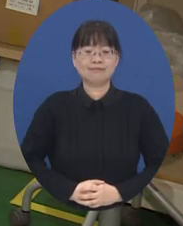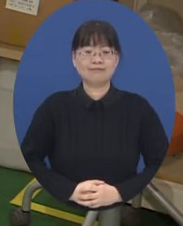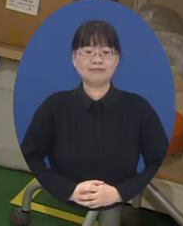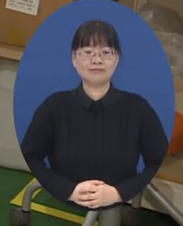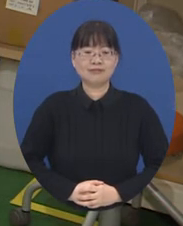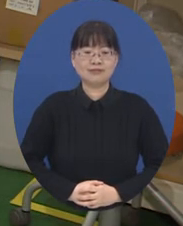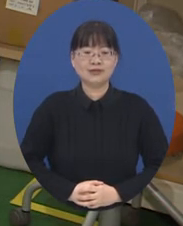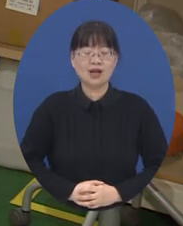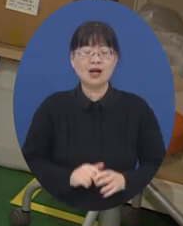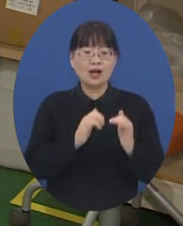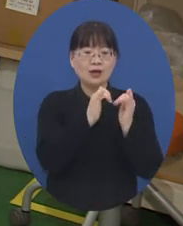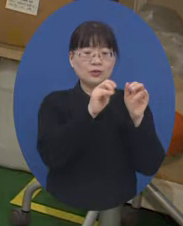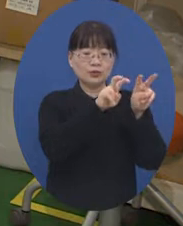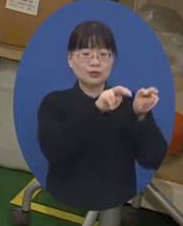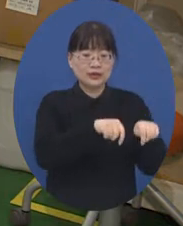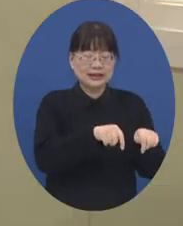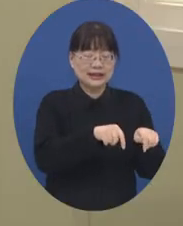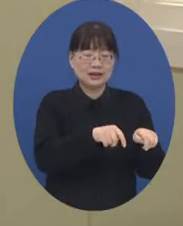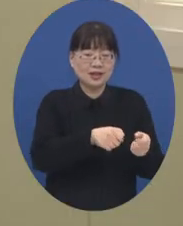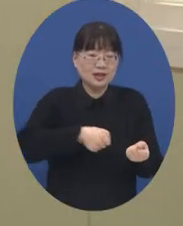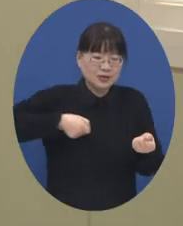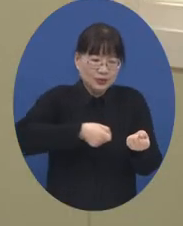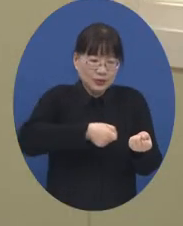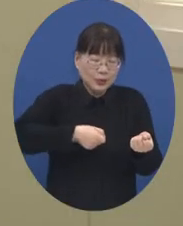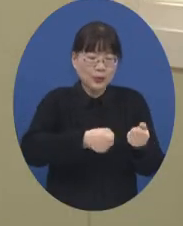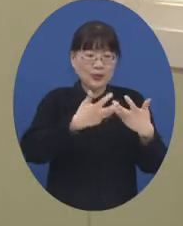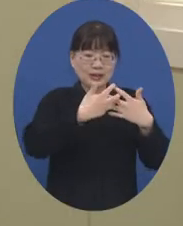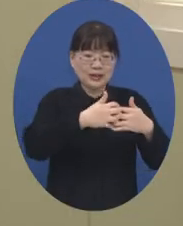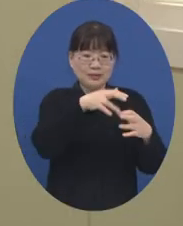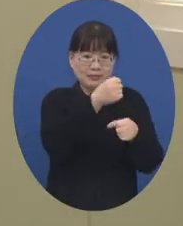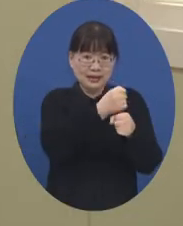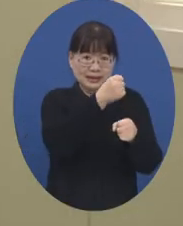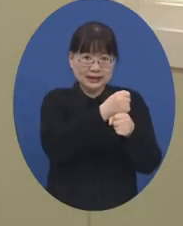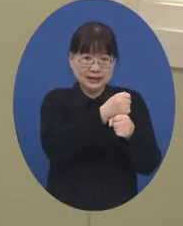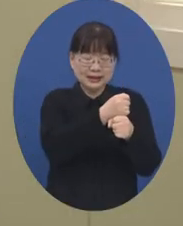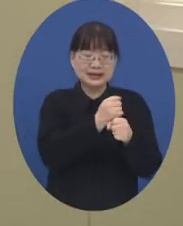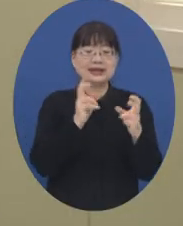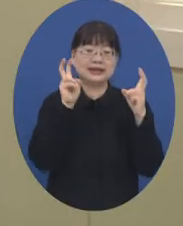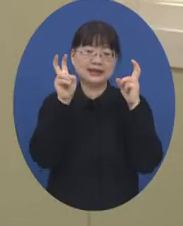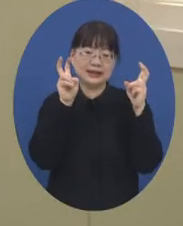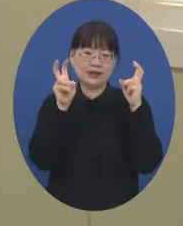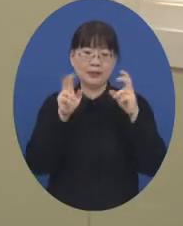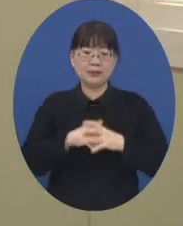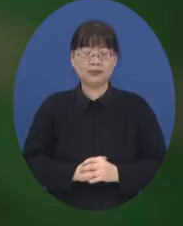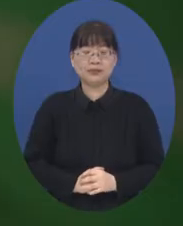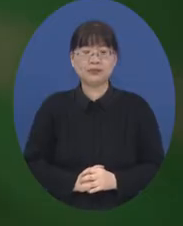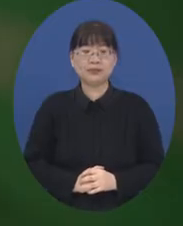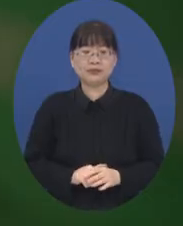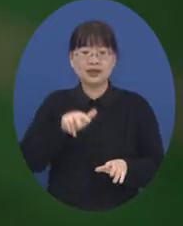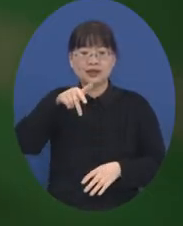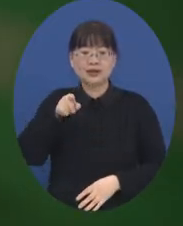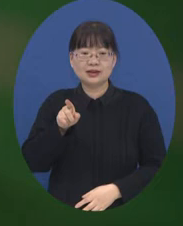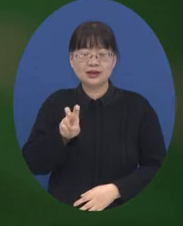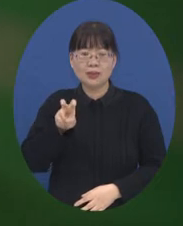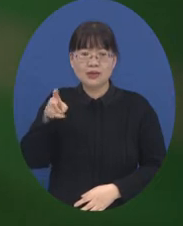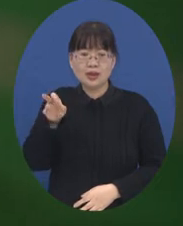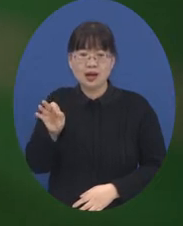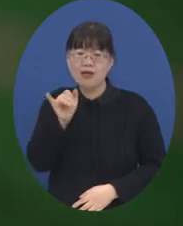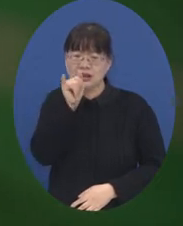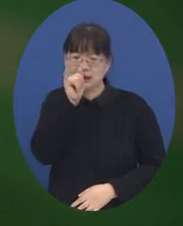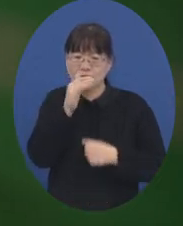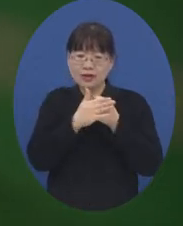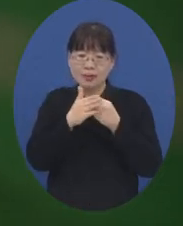무임 방 잭이 무인 방역소독 끼 를 제조하는 돈의 중소기업 방 작품이 점성이 있다 보니 노즐 막힘 문제가